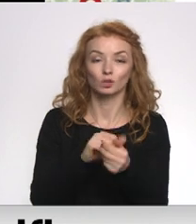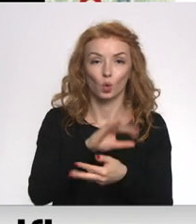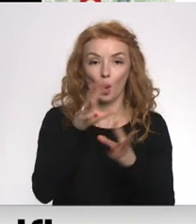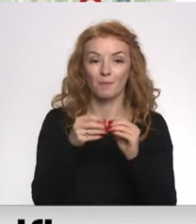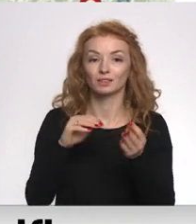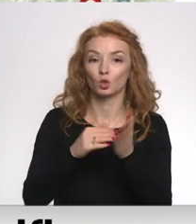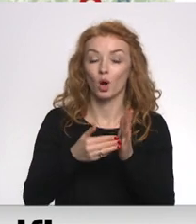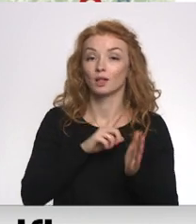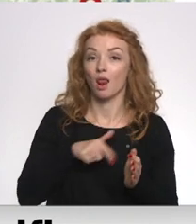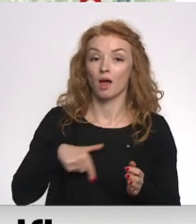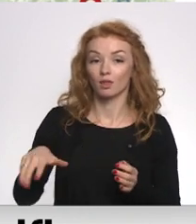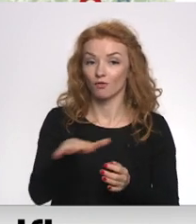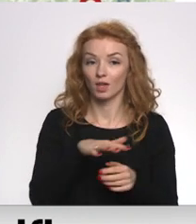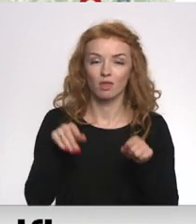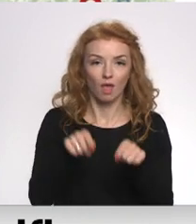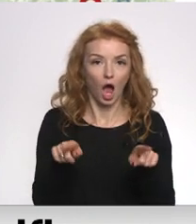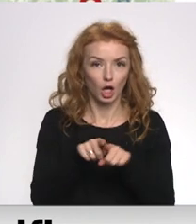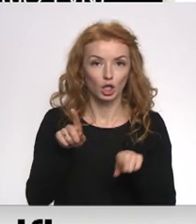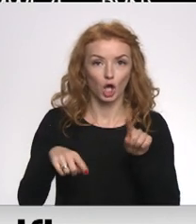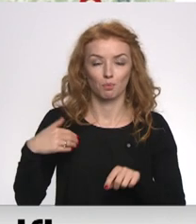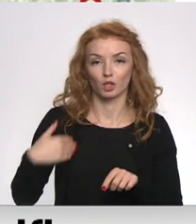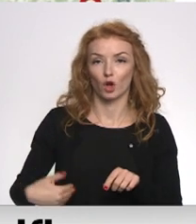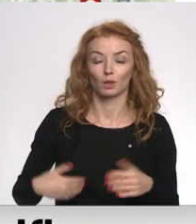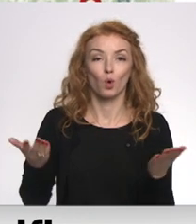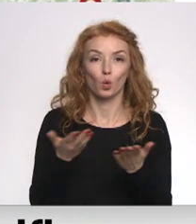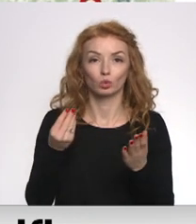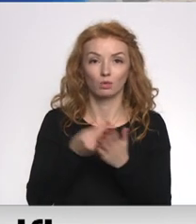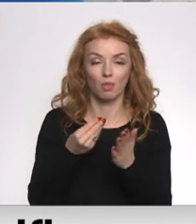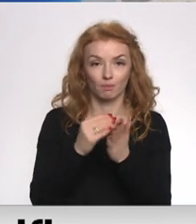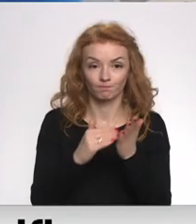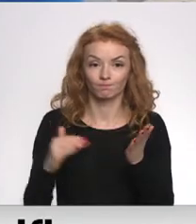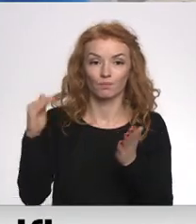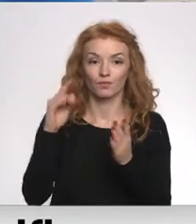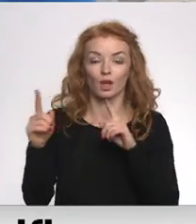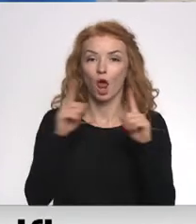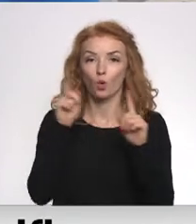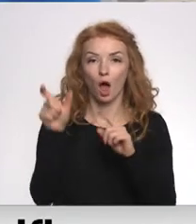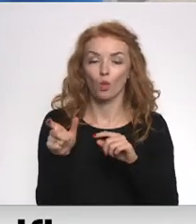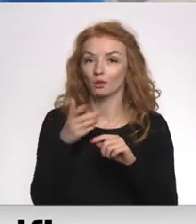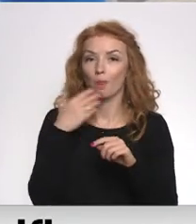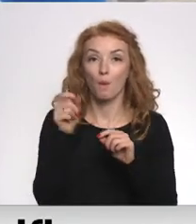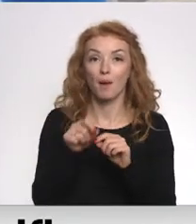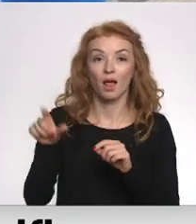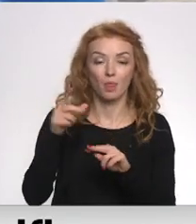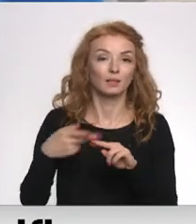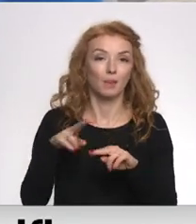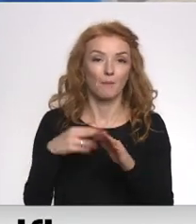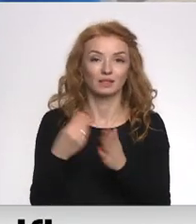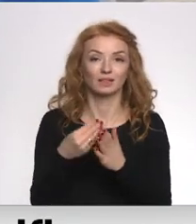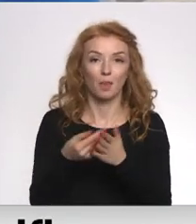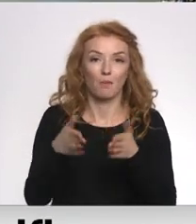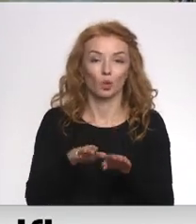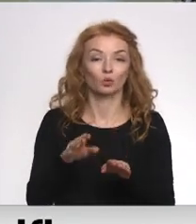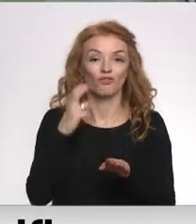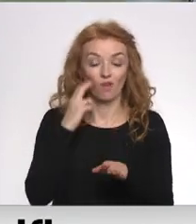situācijai Latvijā. Te ir arī pašvaldības, kurās tarifu kāpumu regulators vēl nav paspējis palielināt, tāpēc cena vēl ir